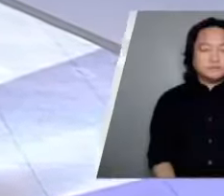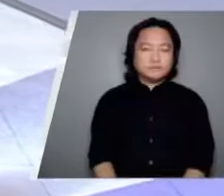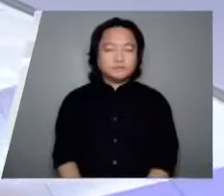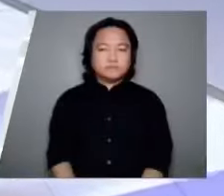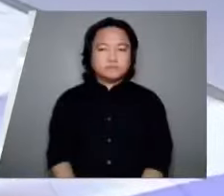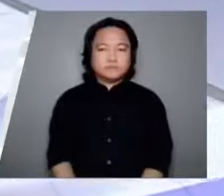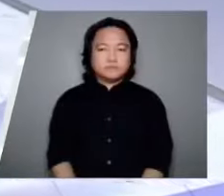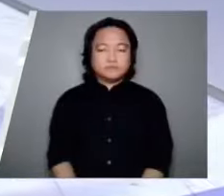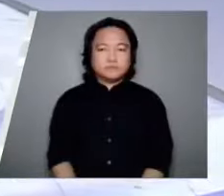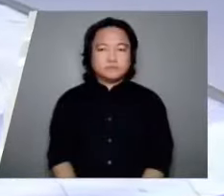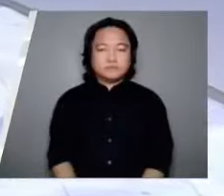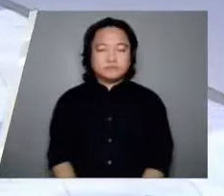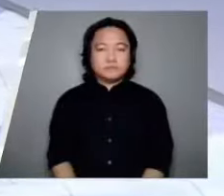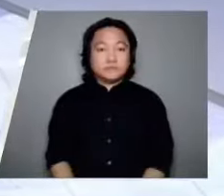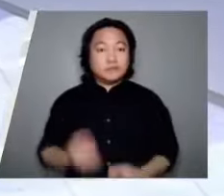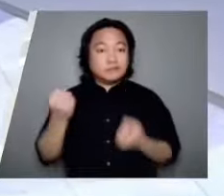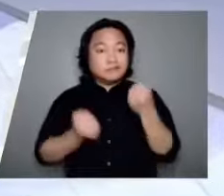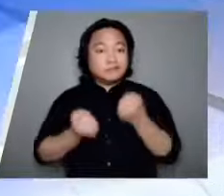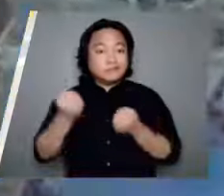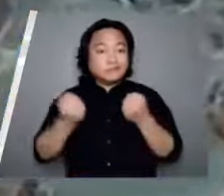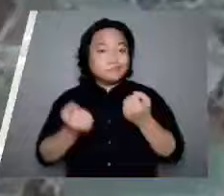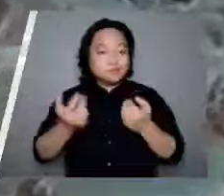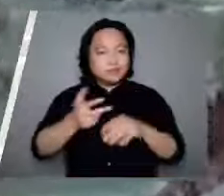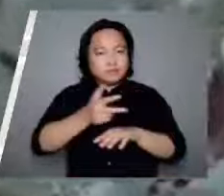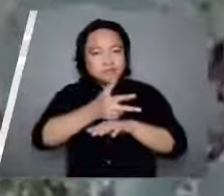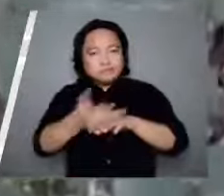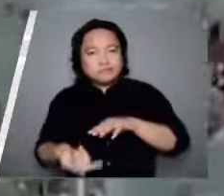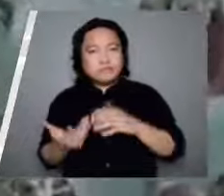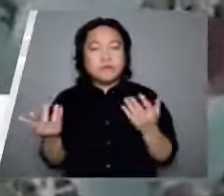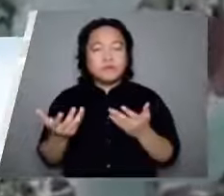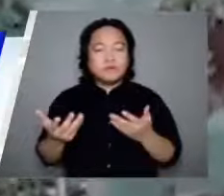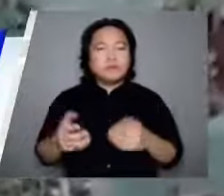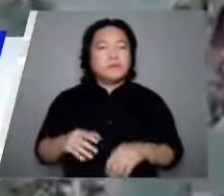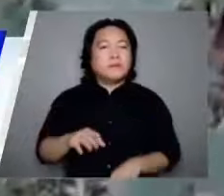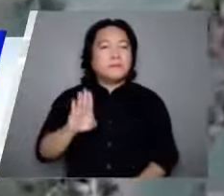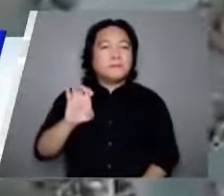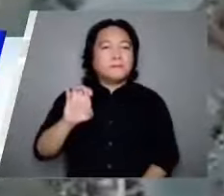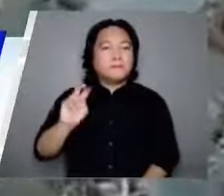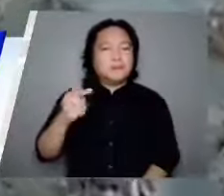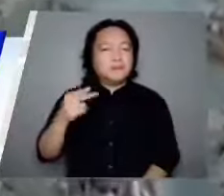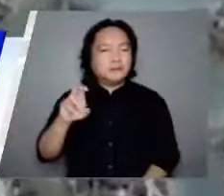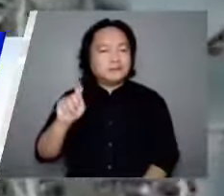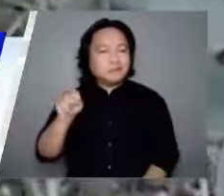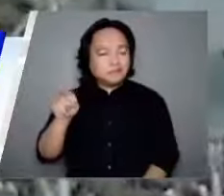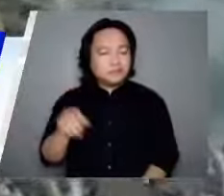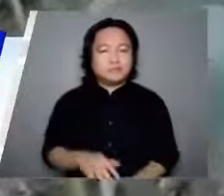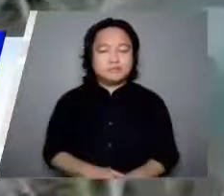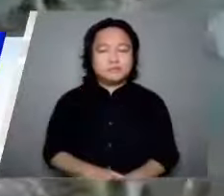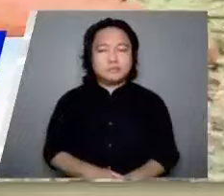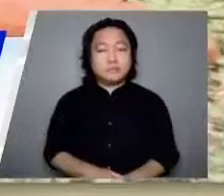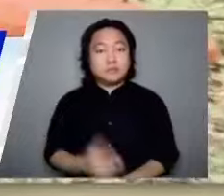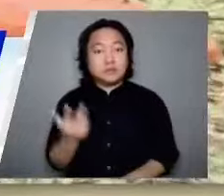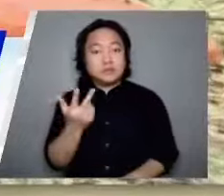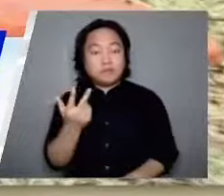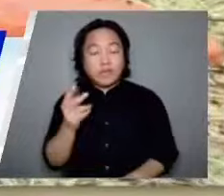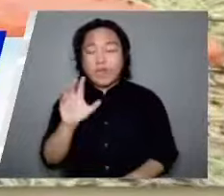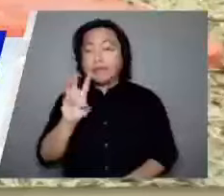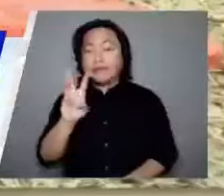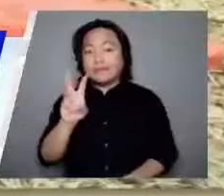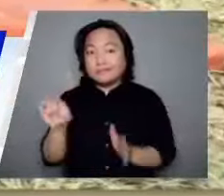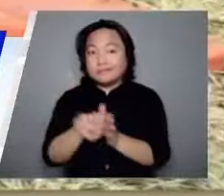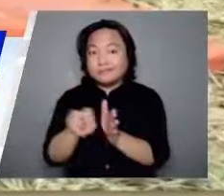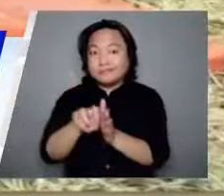Isang SUV ang nahulog sa bangin sa Tuba, Benguet. Patay ang 3 sa 6 na sakay nito. Ayon sa pulisya, patungong Baguio City ang